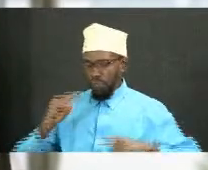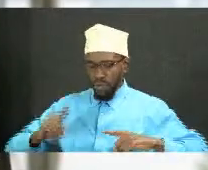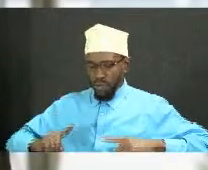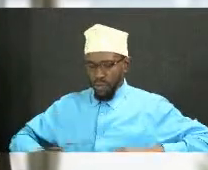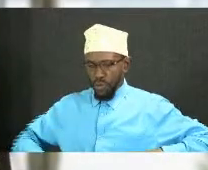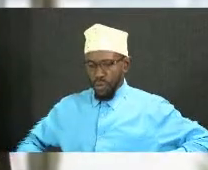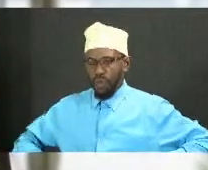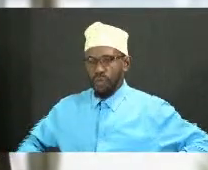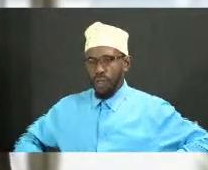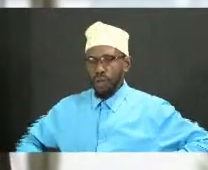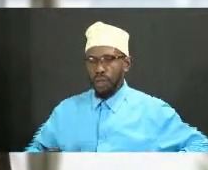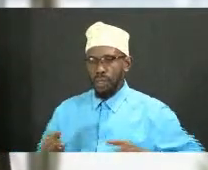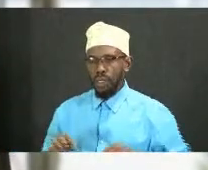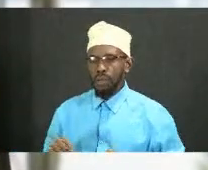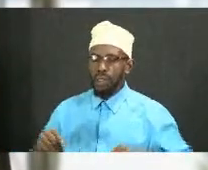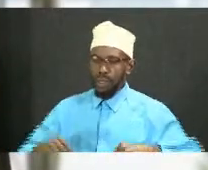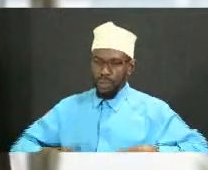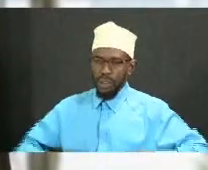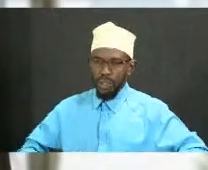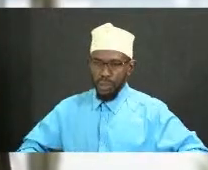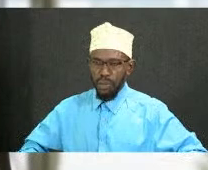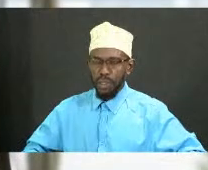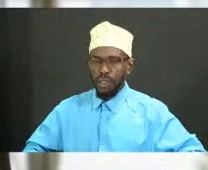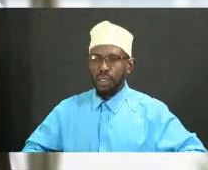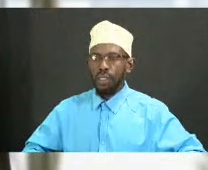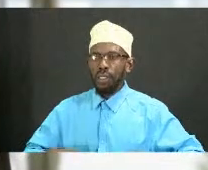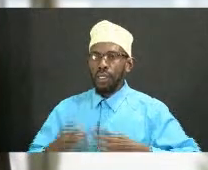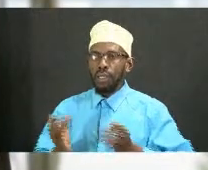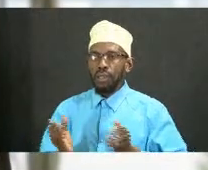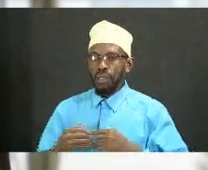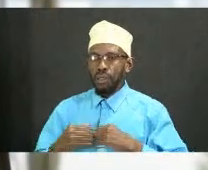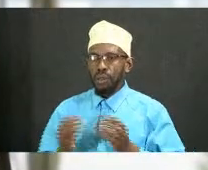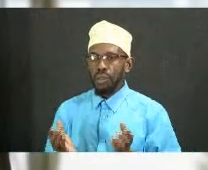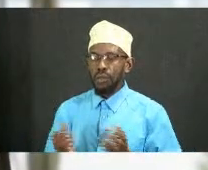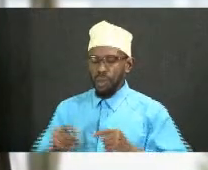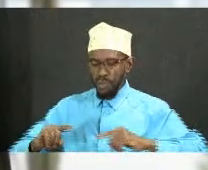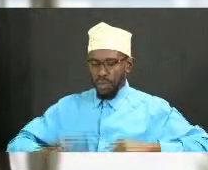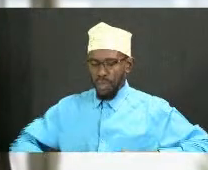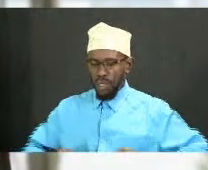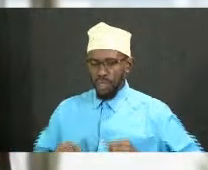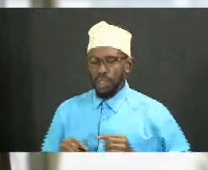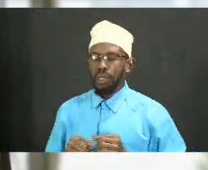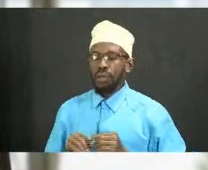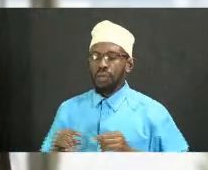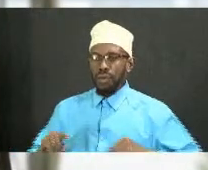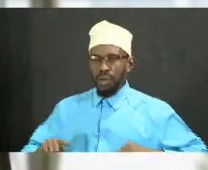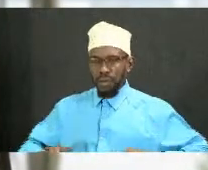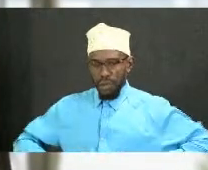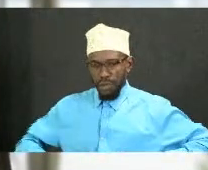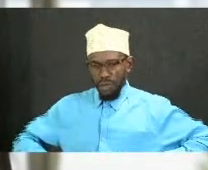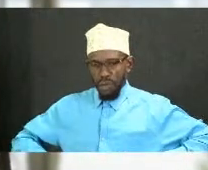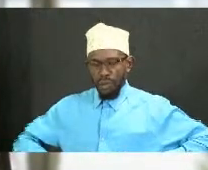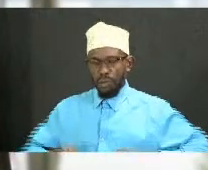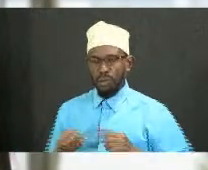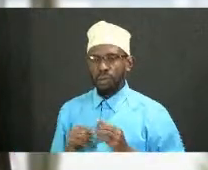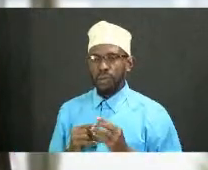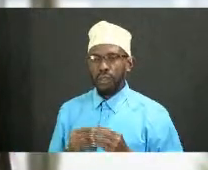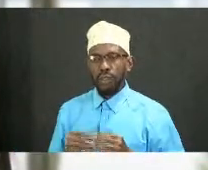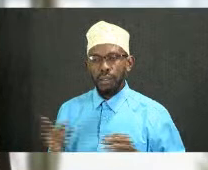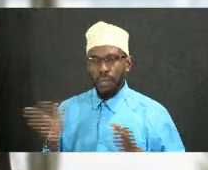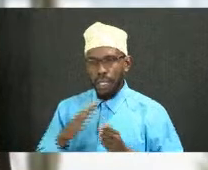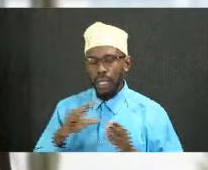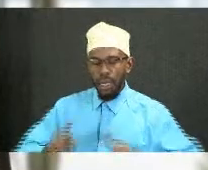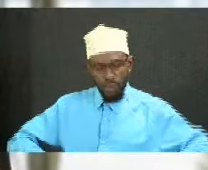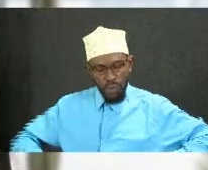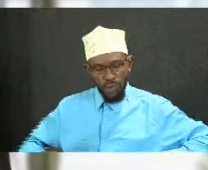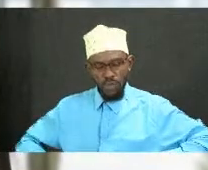kwamba yani khimasan, maana ya khimas lugha kwamba ni kama tumbo na mgongo umeshikana kwa ile njaa. Lakini